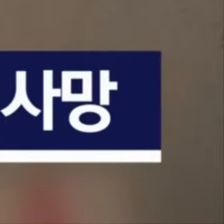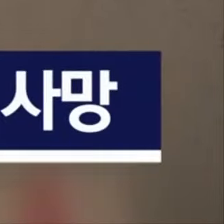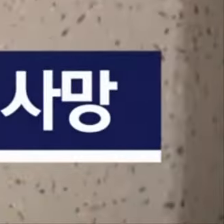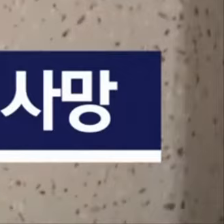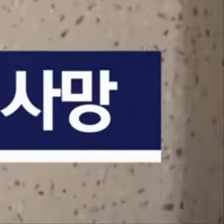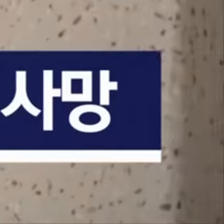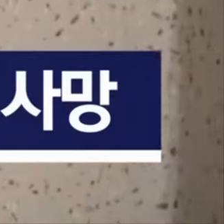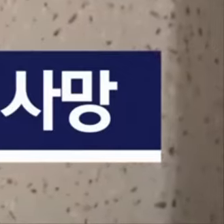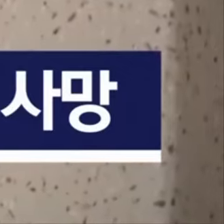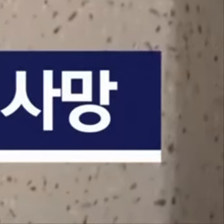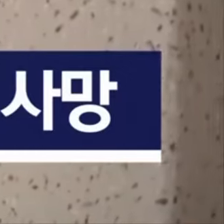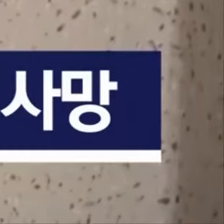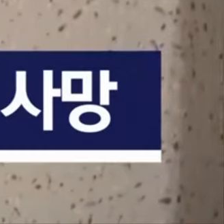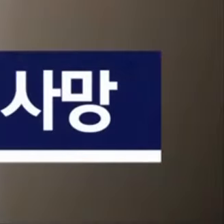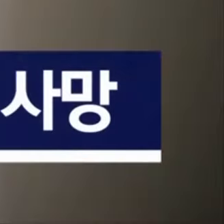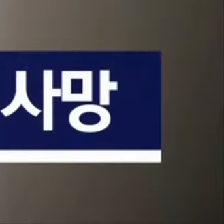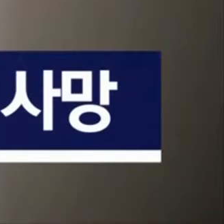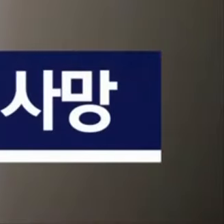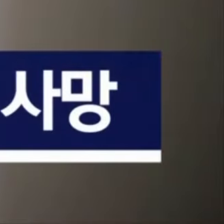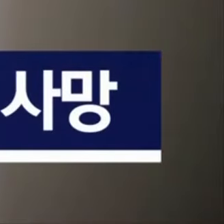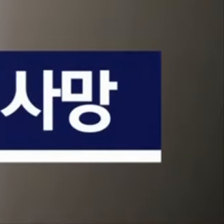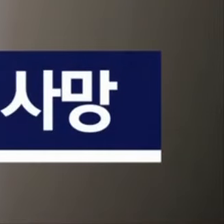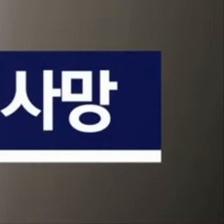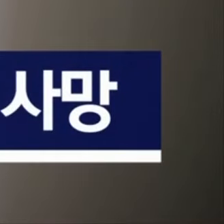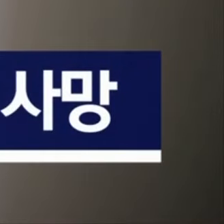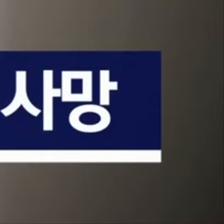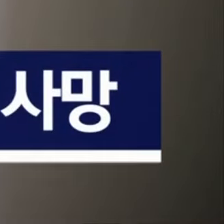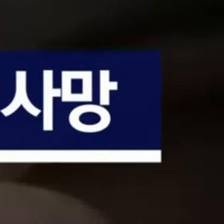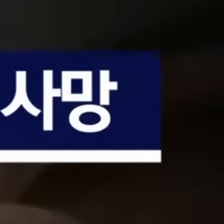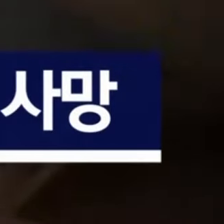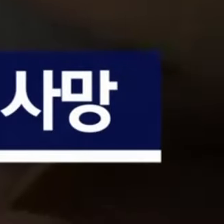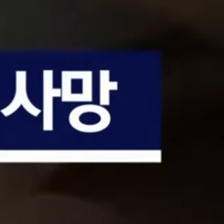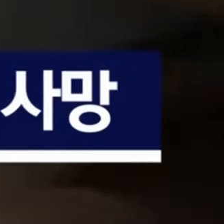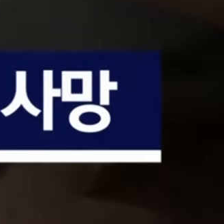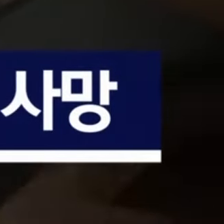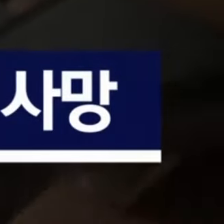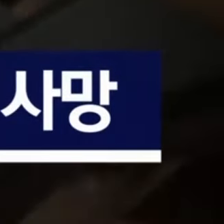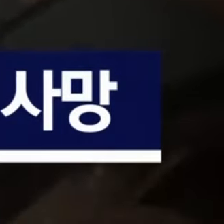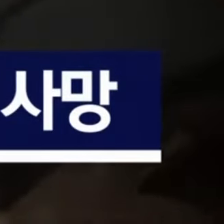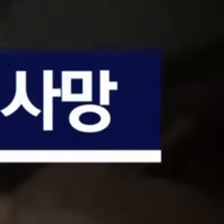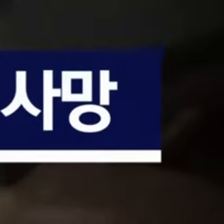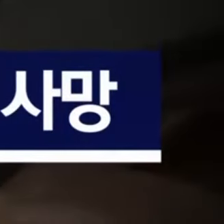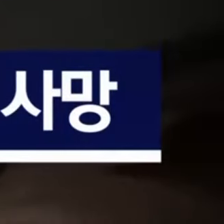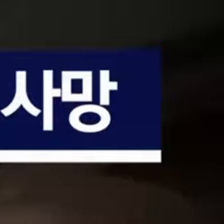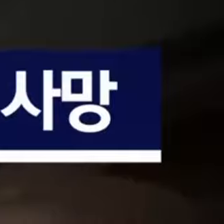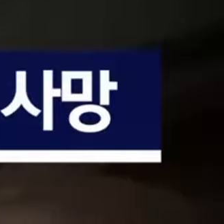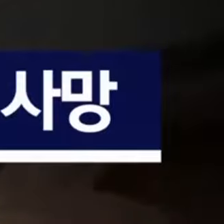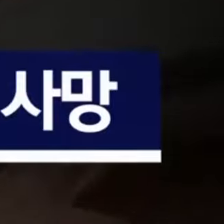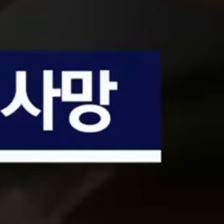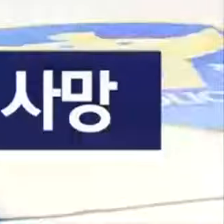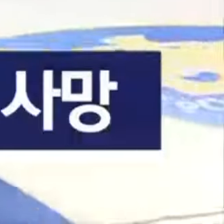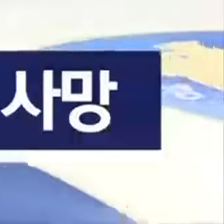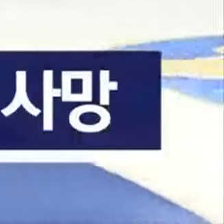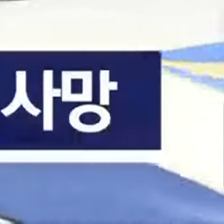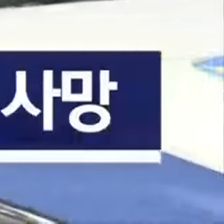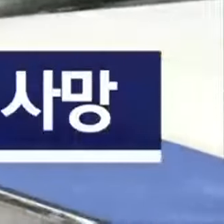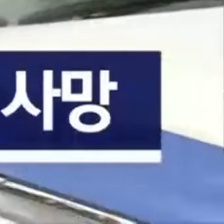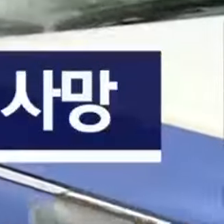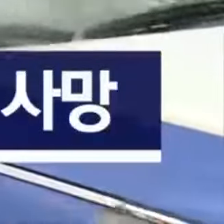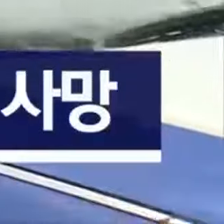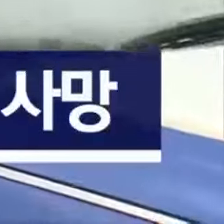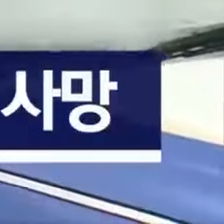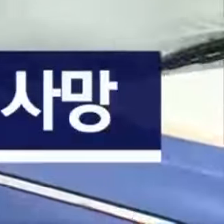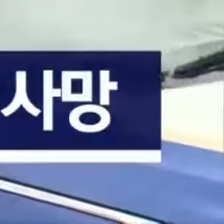30대 아들을 흉기로 찌른 50대 아버지가 경찰이 쏜 테이저건을 맞은 후 숨졌습니다. 경찰은 테이저건과 A씨의 사망